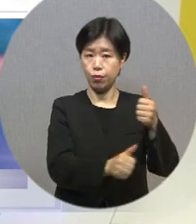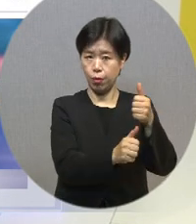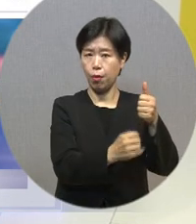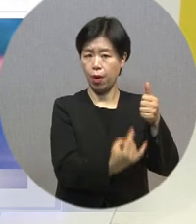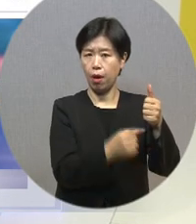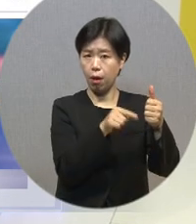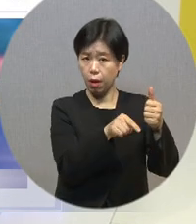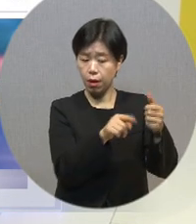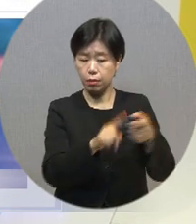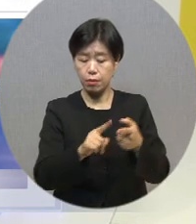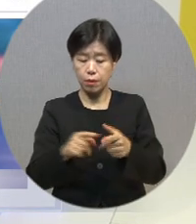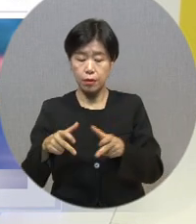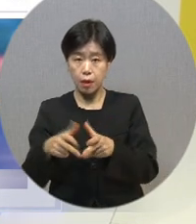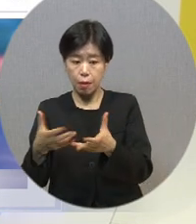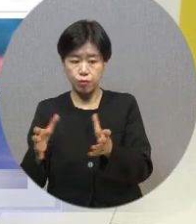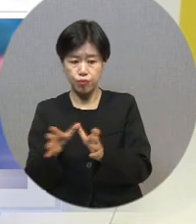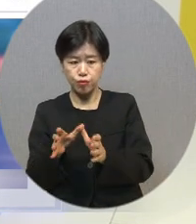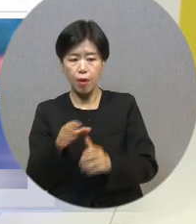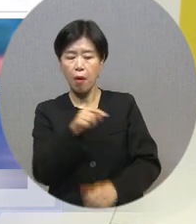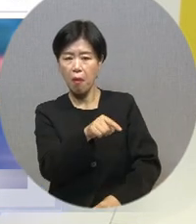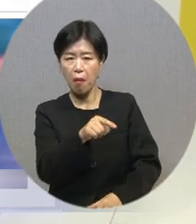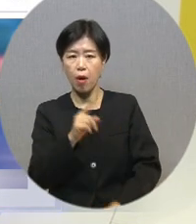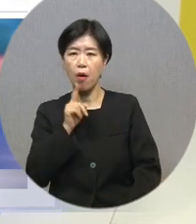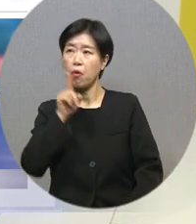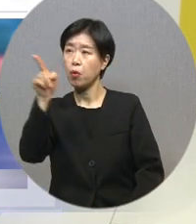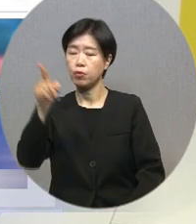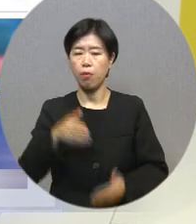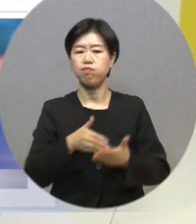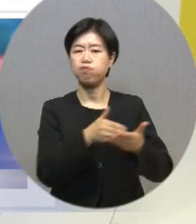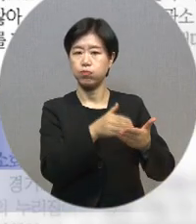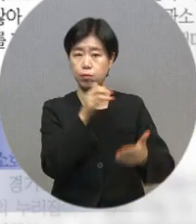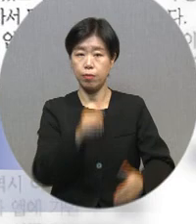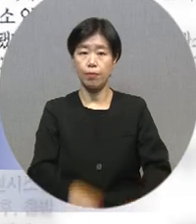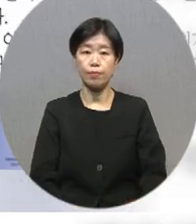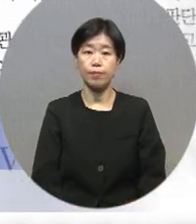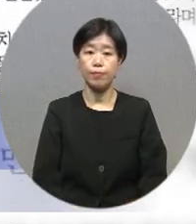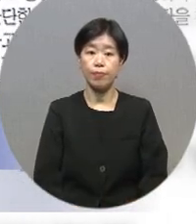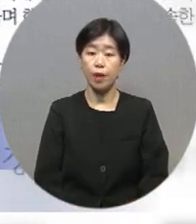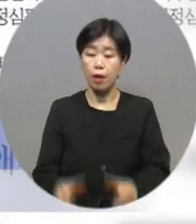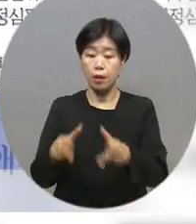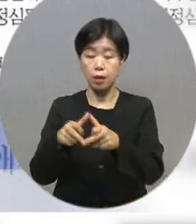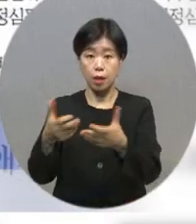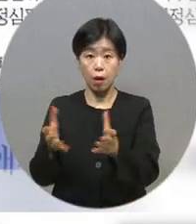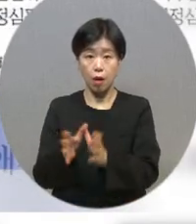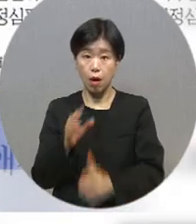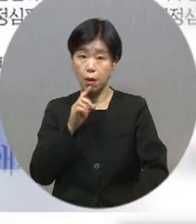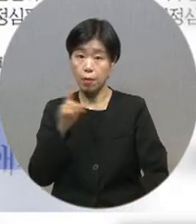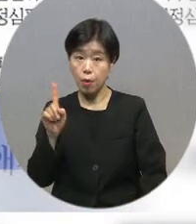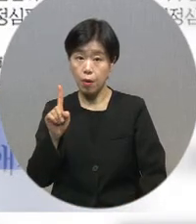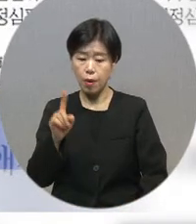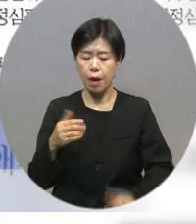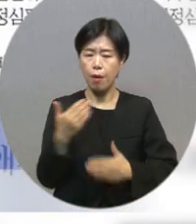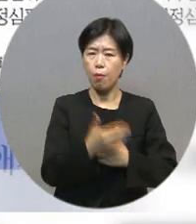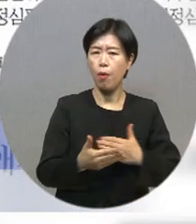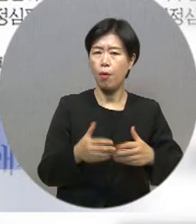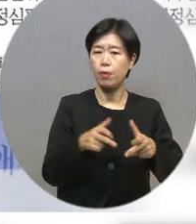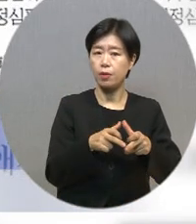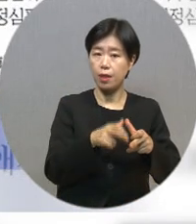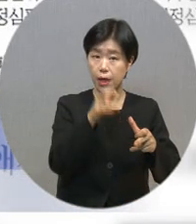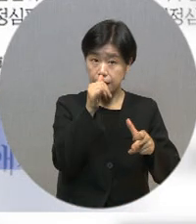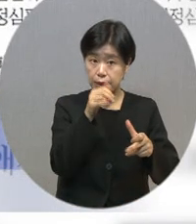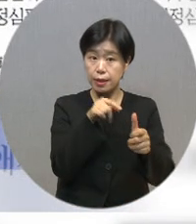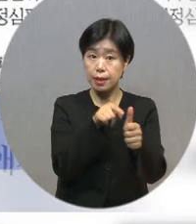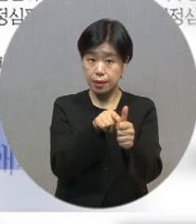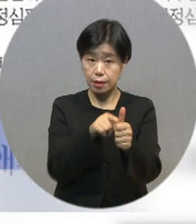장애계가 행정심판을 청구하고 나섰다는 기사입니다 장애계의 따르면 지체장애인 근로자는 장애인 의모